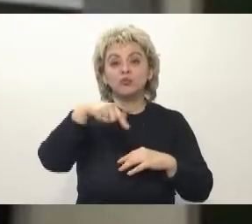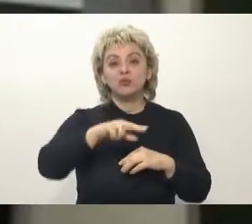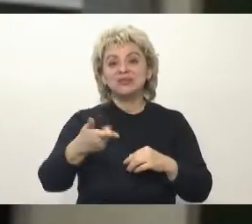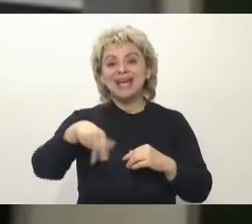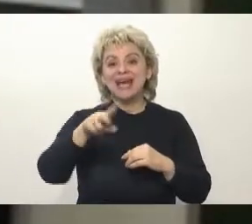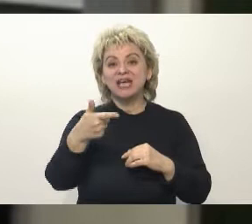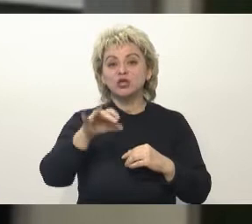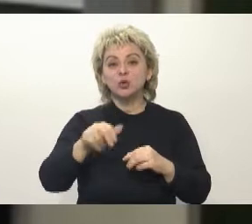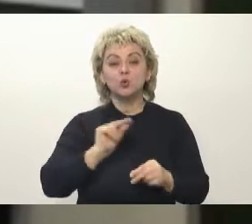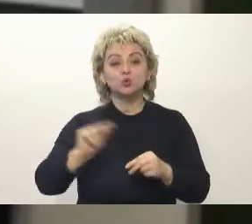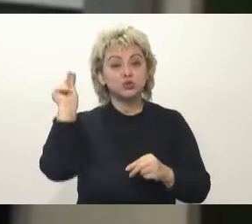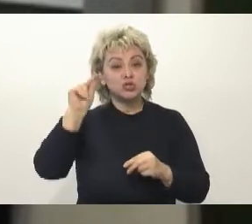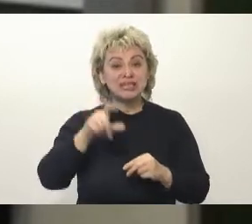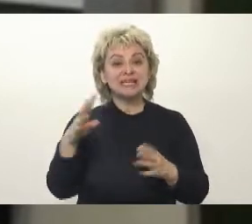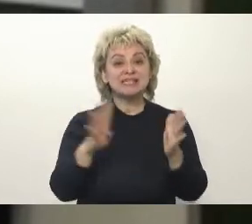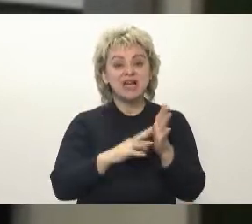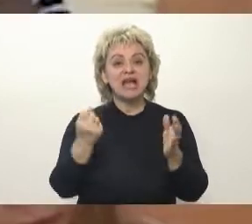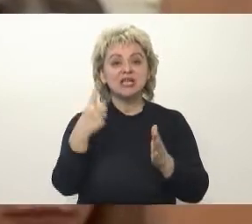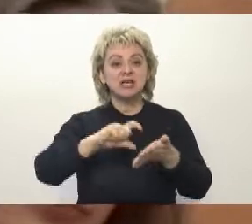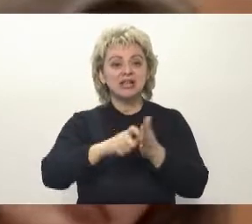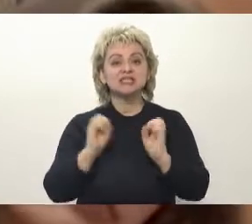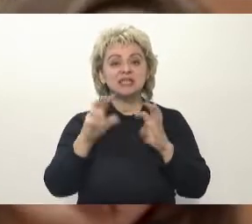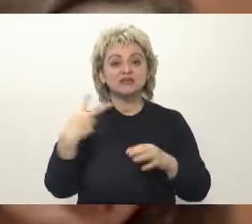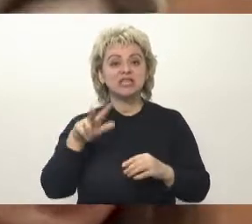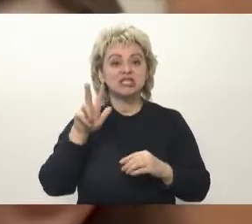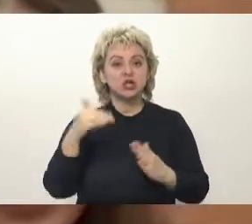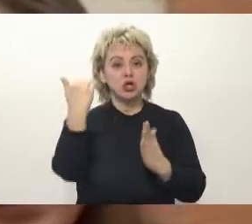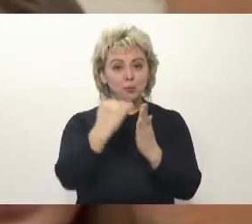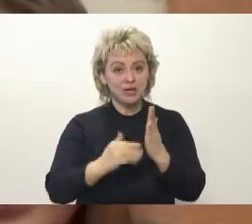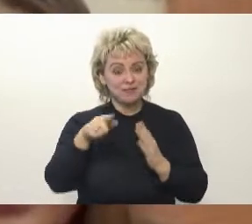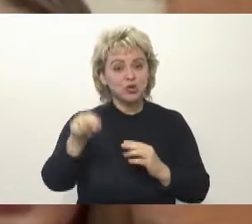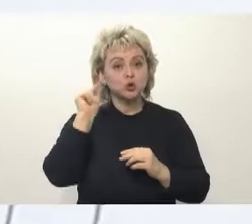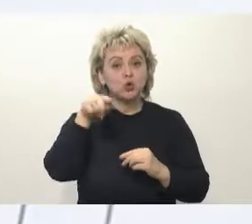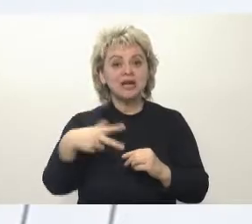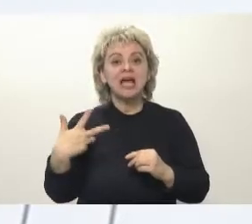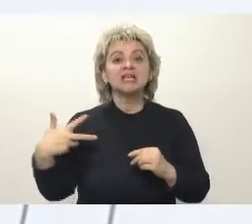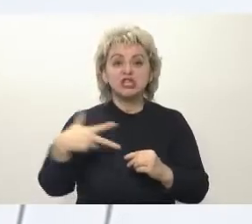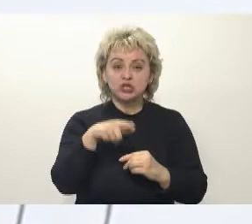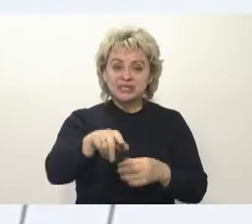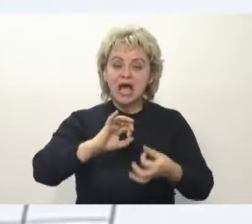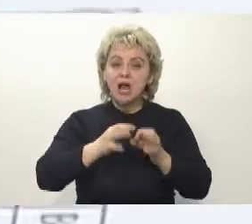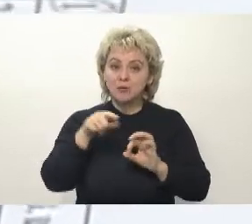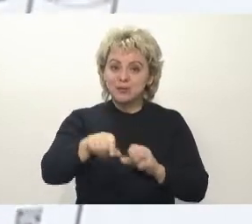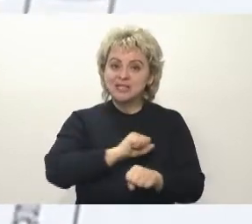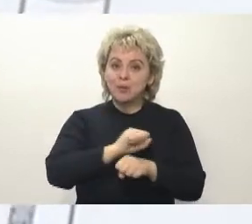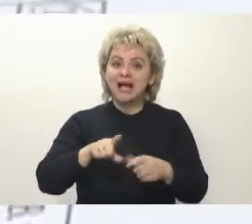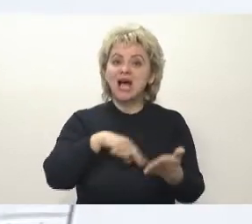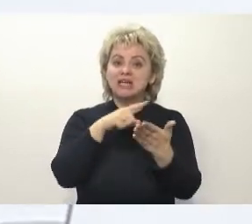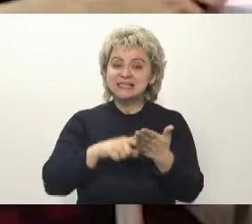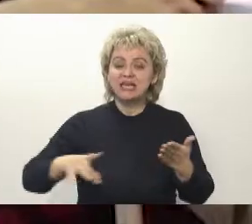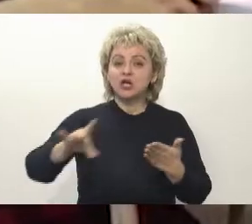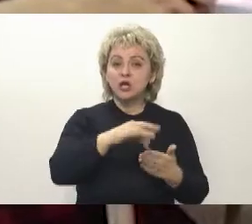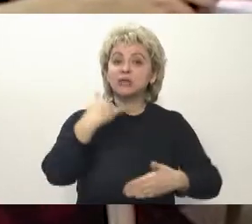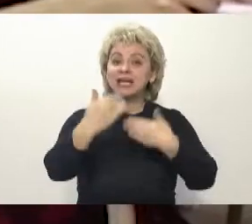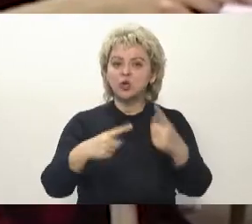и ДГТУ ученики 9-11 классов сдадут 23 школьных предмета. В числе 3000 олимпийцев – победители городских и